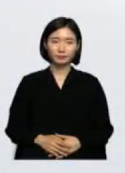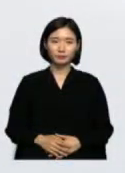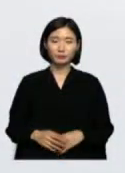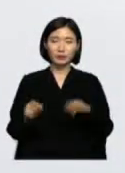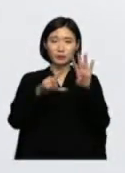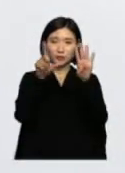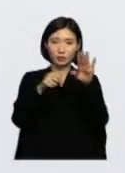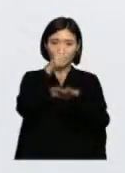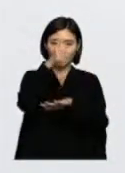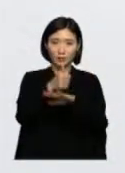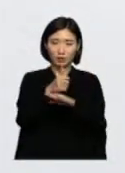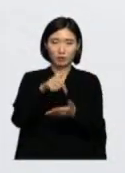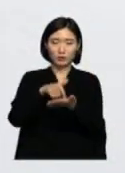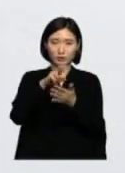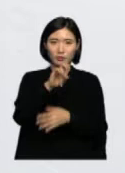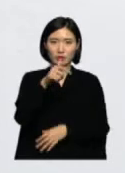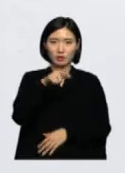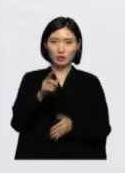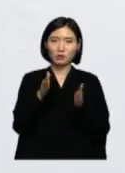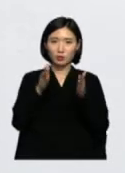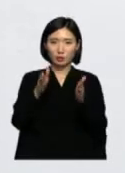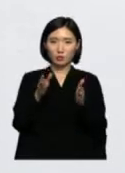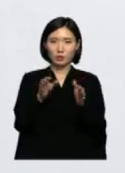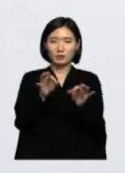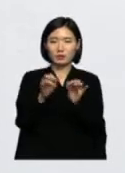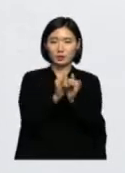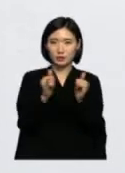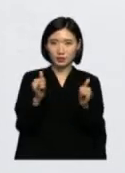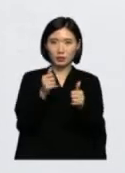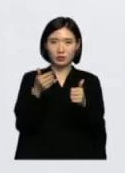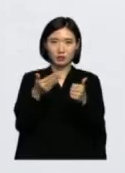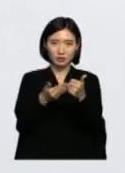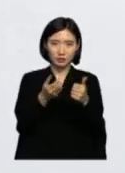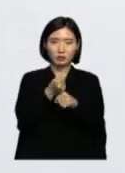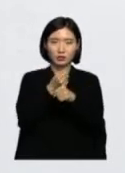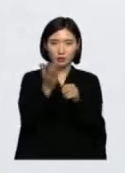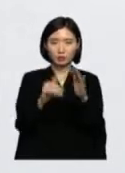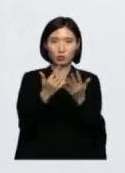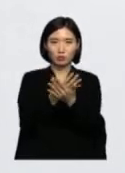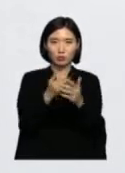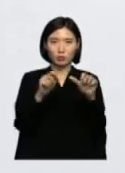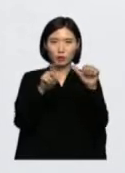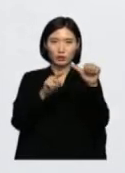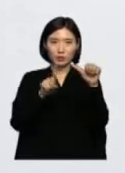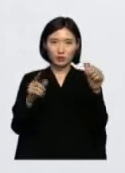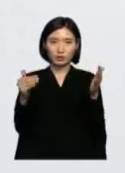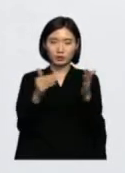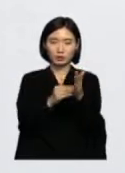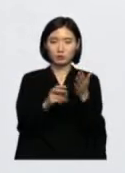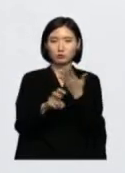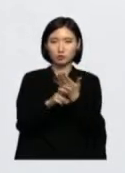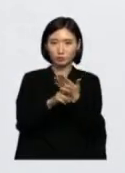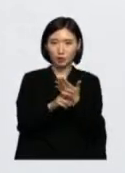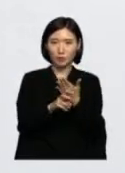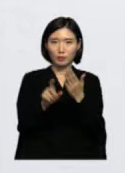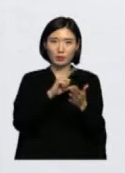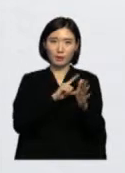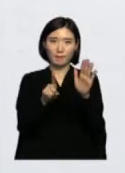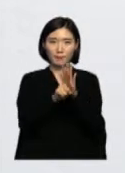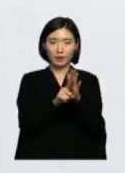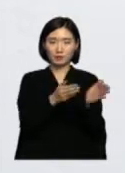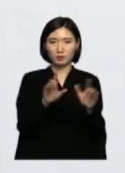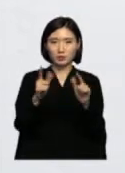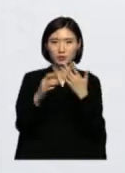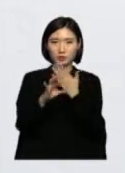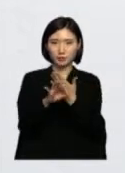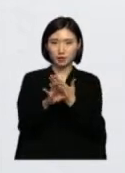올 4월 말 광진구 밀가루 상인들에게 전달된 공문입니다. 5월 1일까지 불법 간판을 정비하지 않으면 이행